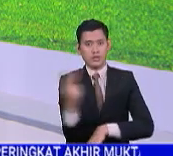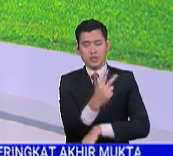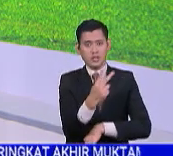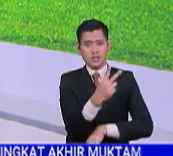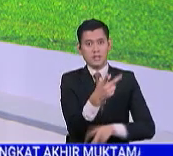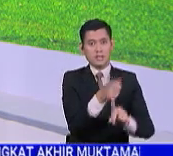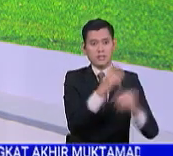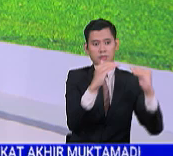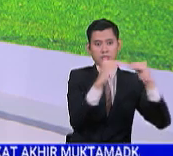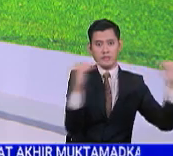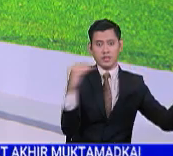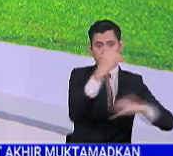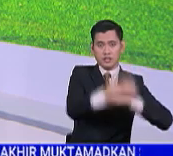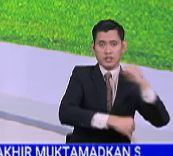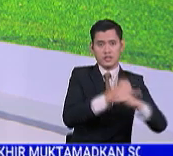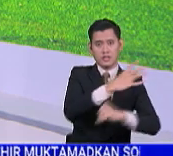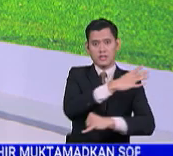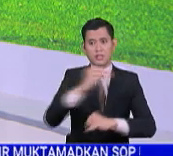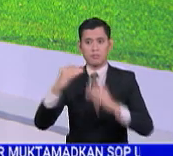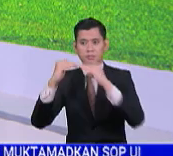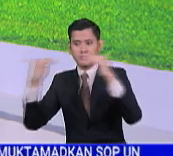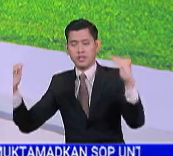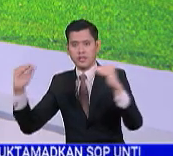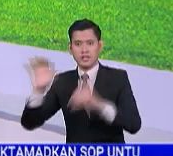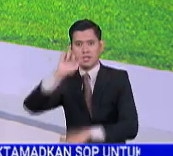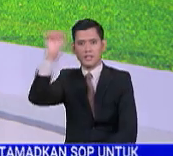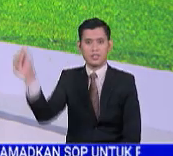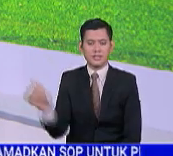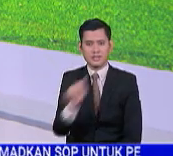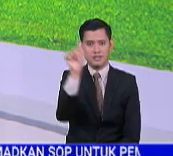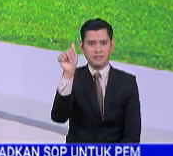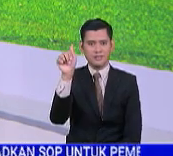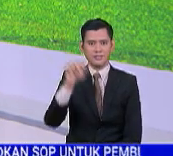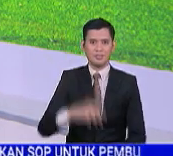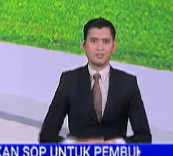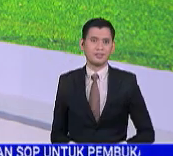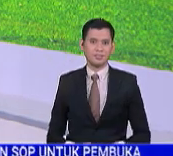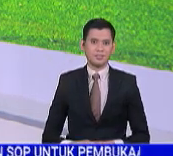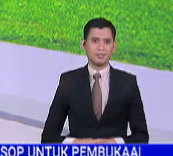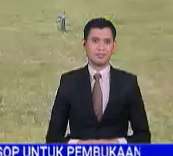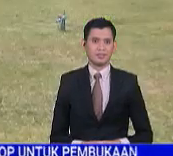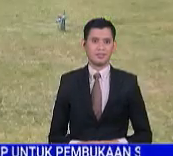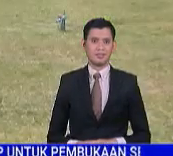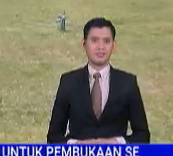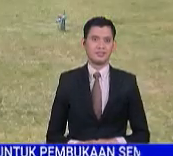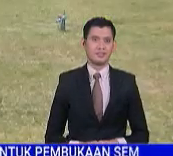Asian laporannya bersama Muhammad Fadli Hotman di Phnom Penh